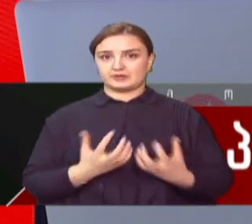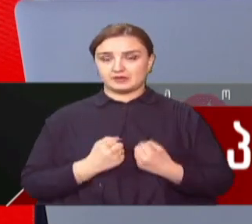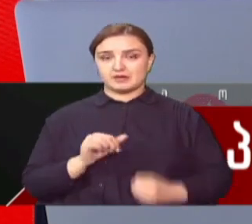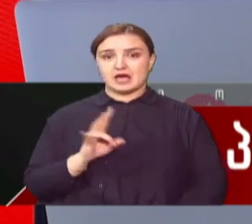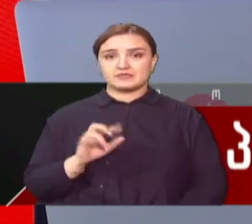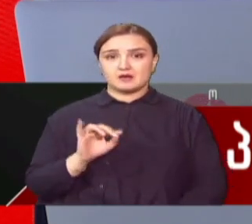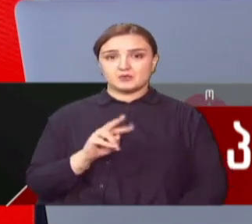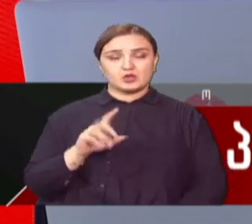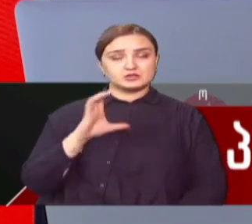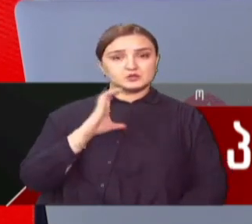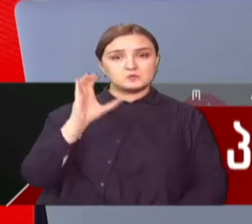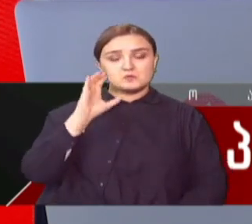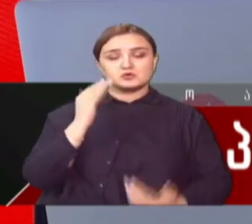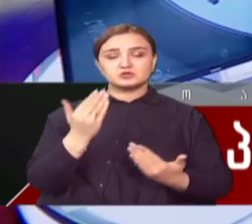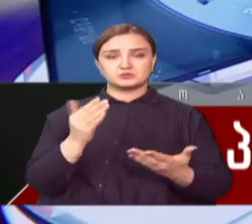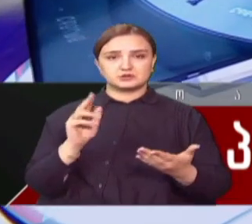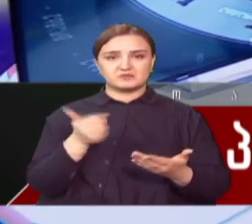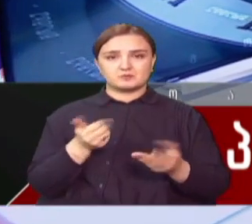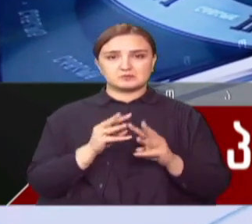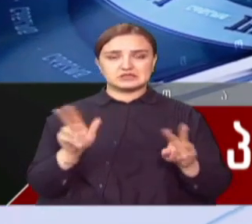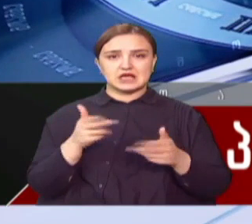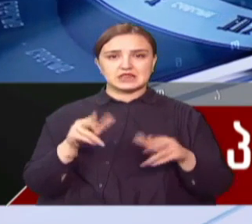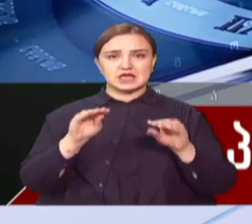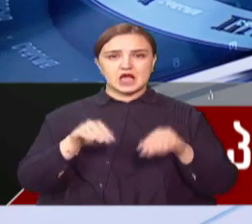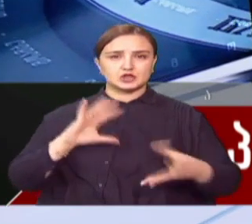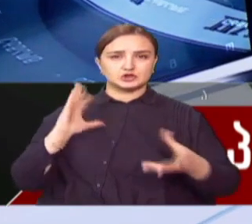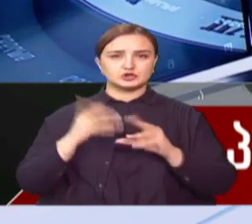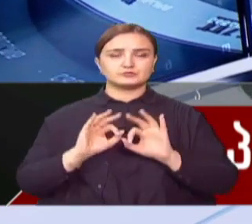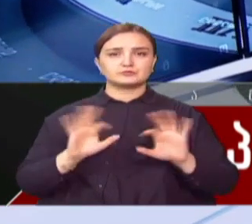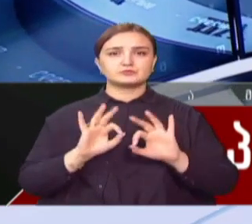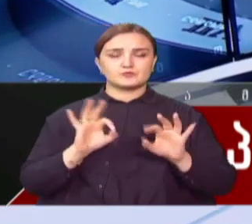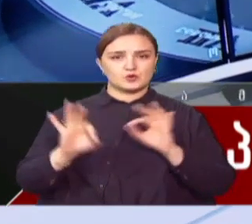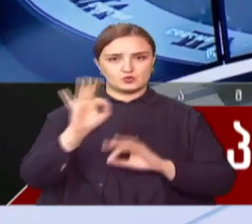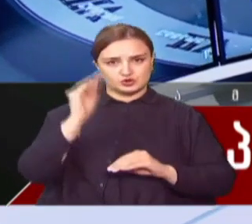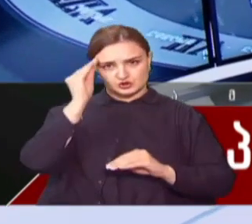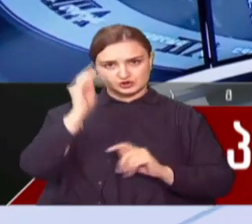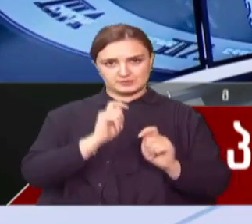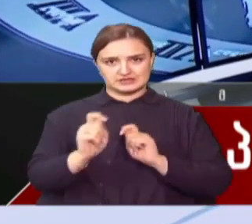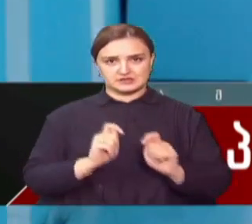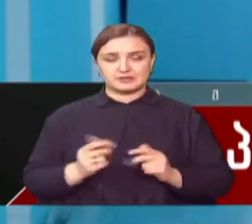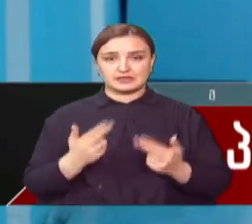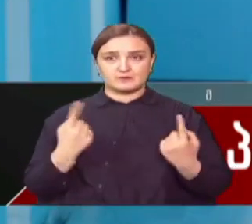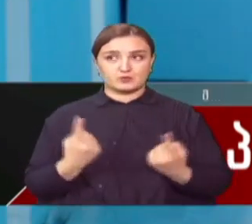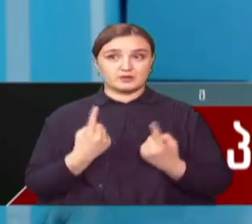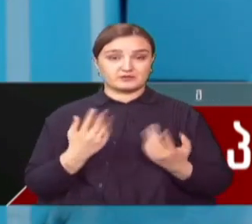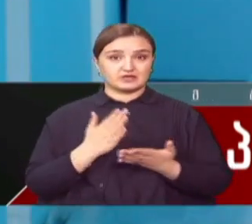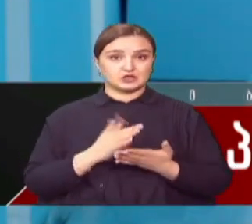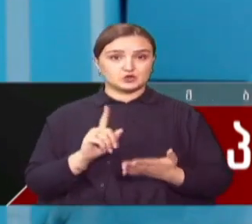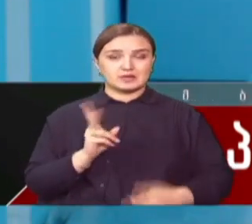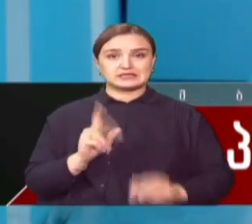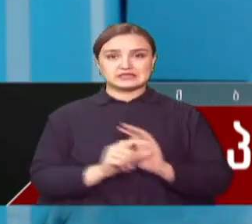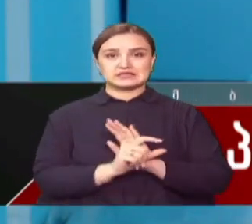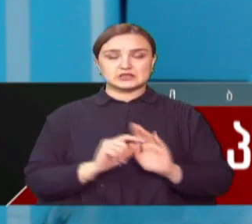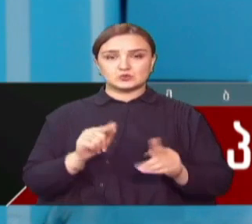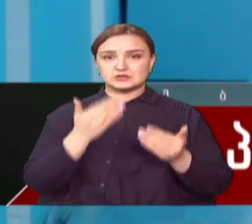ანა ბროლძე მოისმინა პრემიერის ანგარიშის შემდეგ გაკეთებული შეფასებები. ანა. საღამო მშვიდობისა, ბუნებრივია, რომ კანდიდატის სტატუსი არის ის